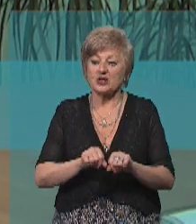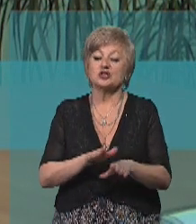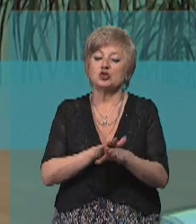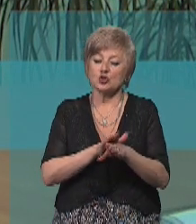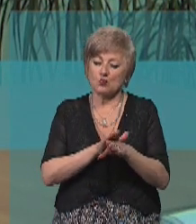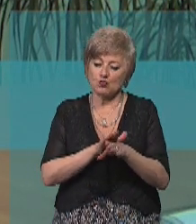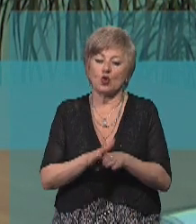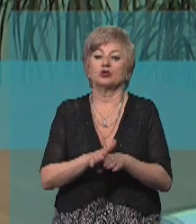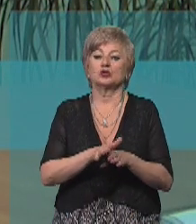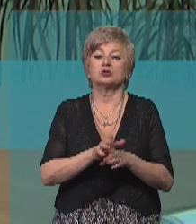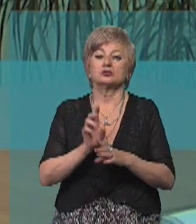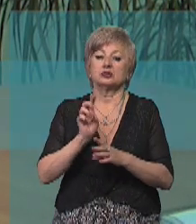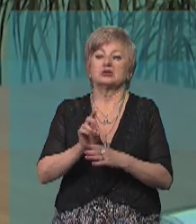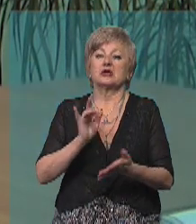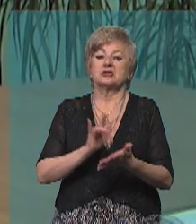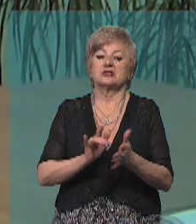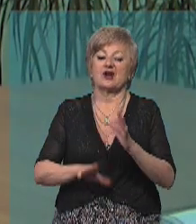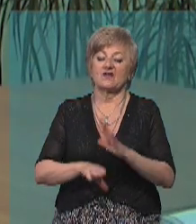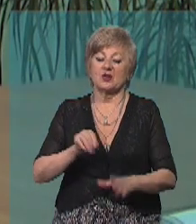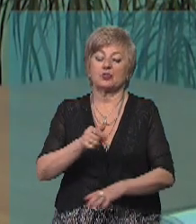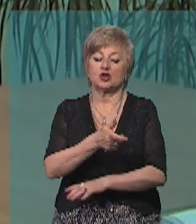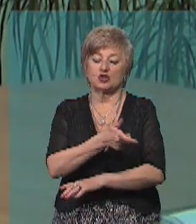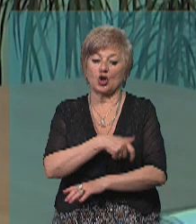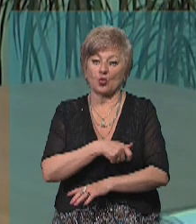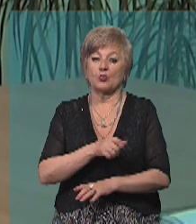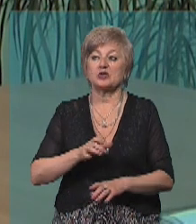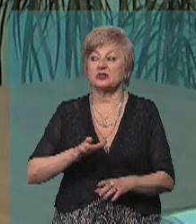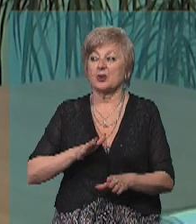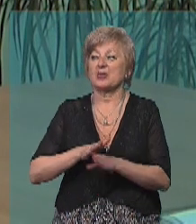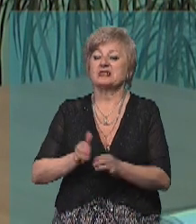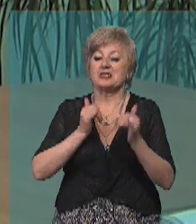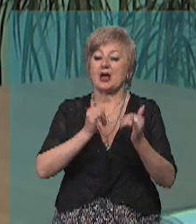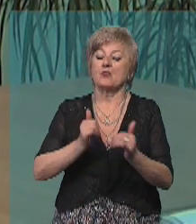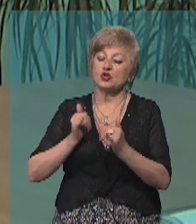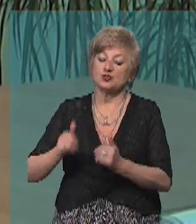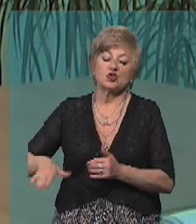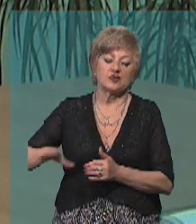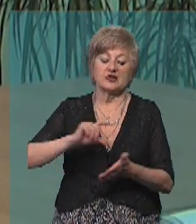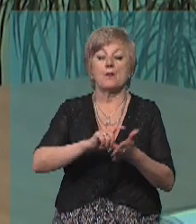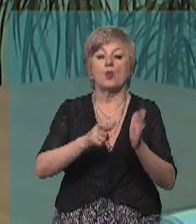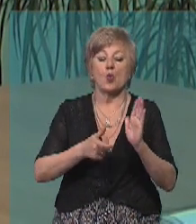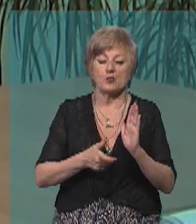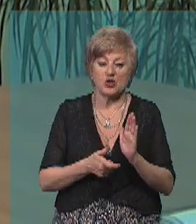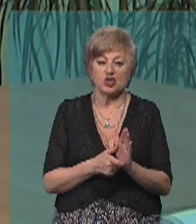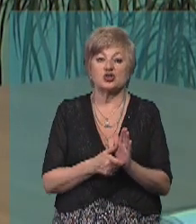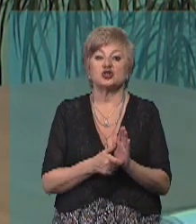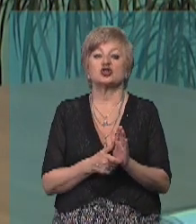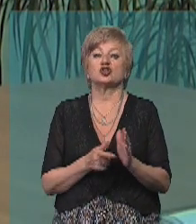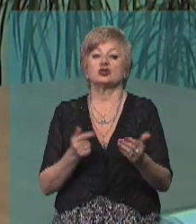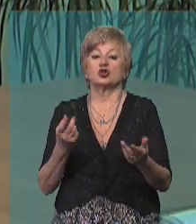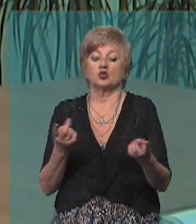згідно постанови Центральної виборчої комісії, тих норм, були забезпечені відповідними приміщеннями,